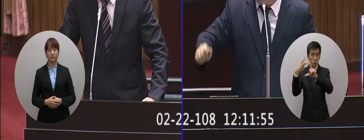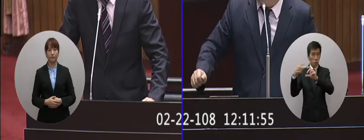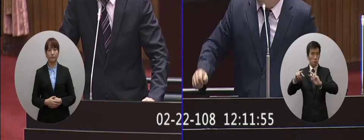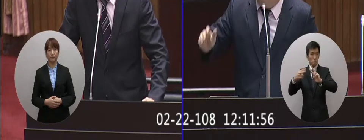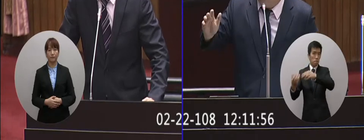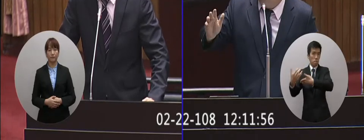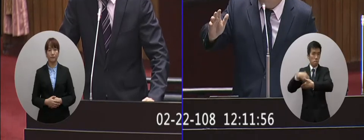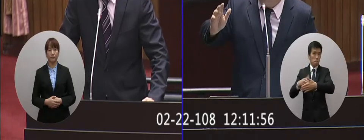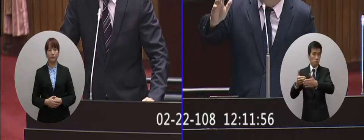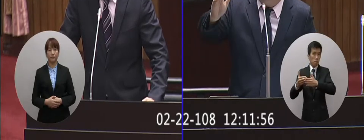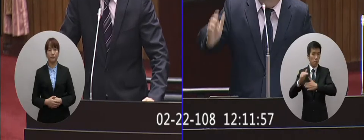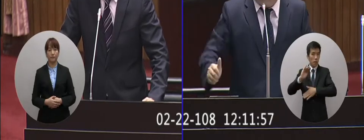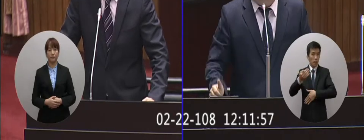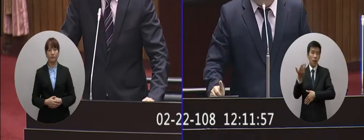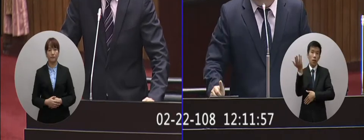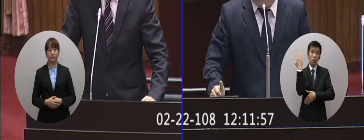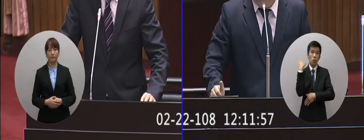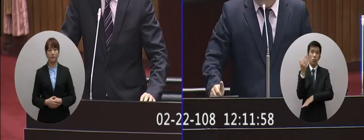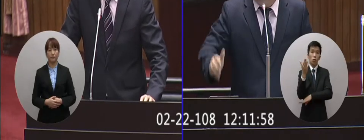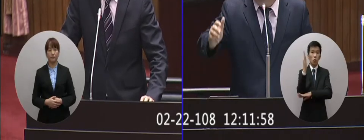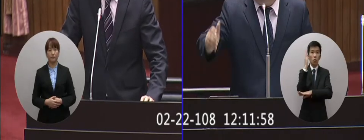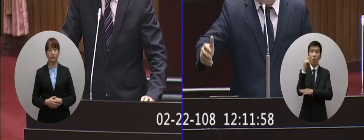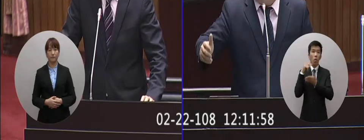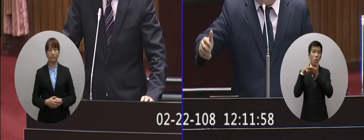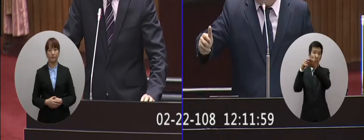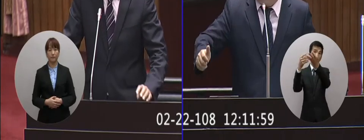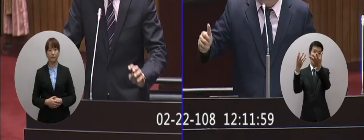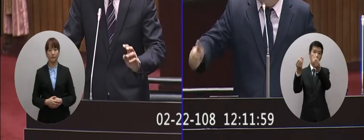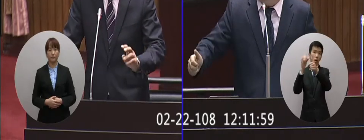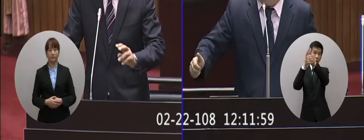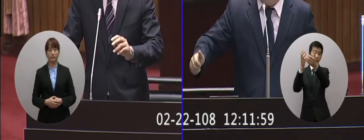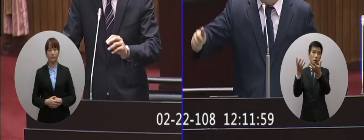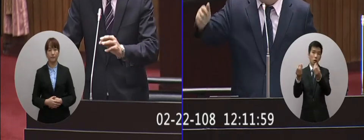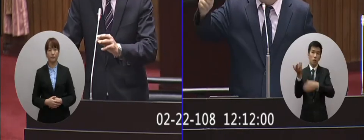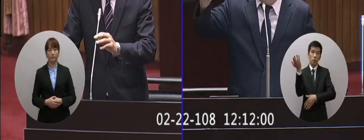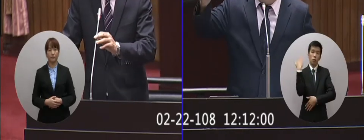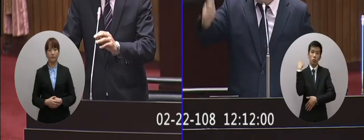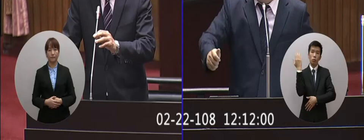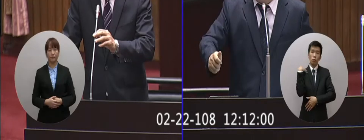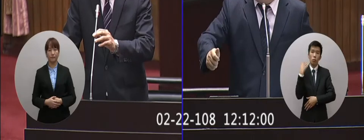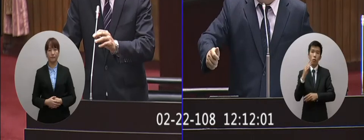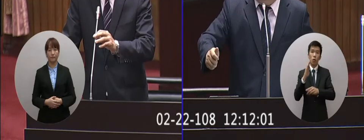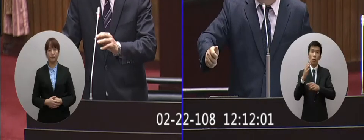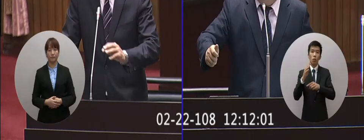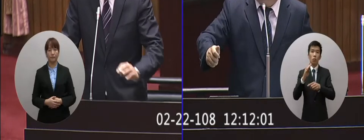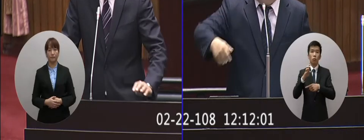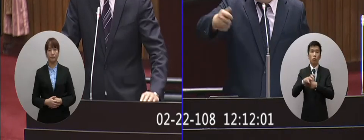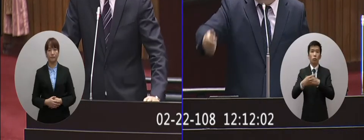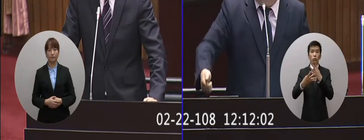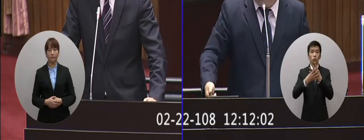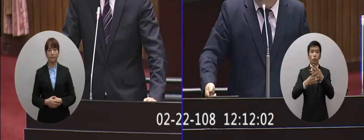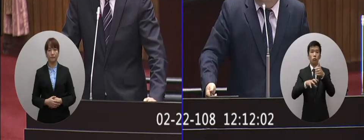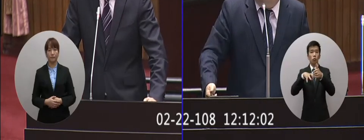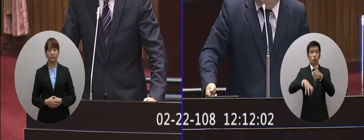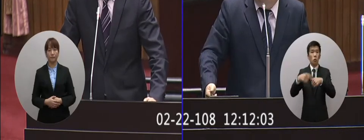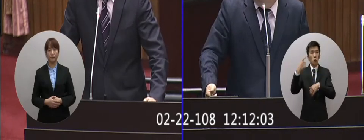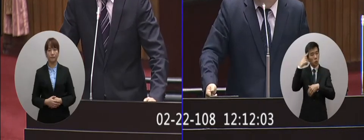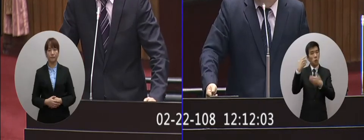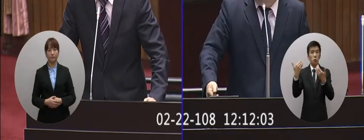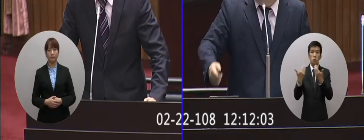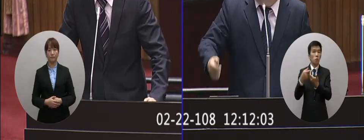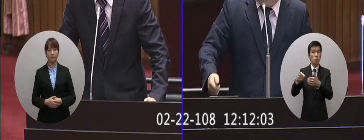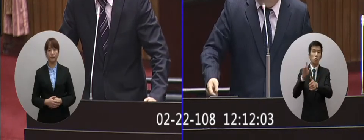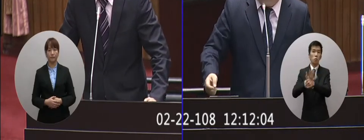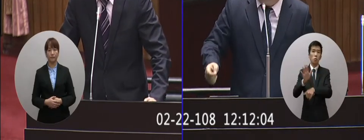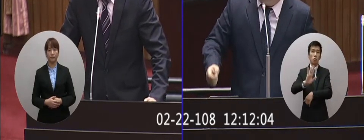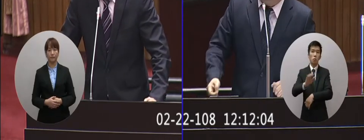最遗憾的就是当时候县政府并没有提报，因为我们当时候的农业处长基本上一对这类案，他站在反对的立场嘛。